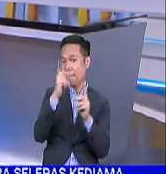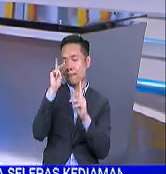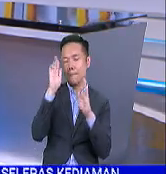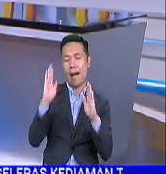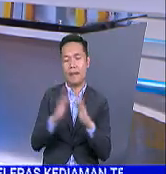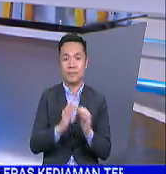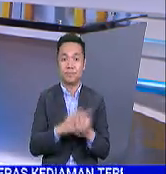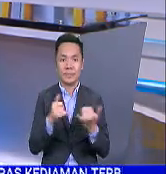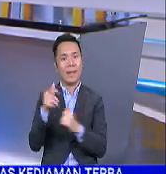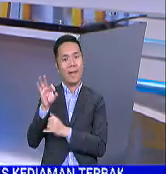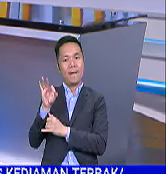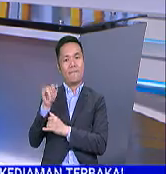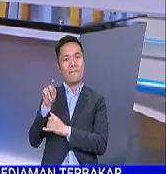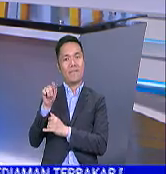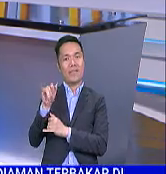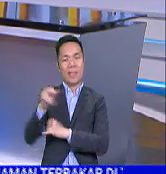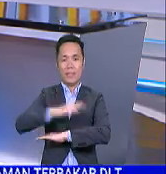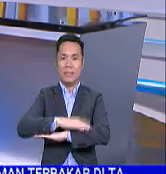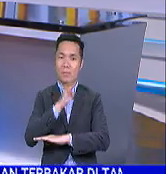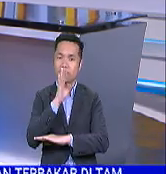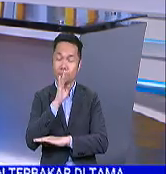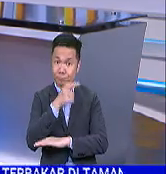Terus saja bersama Fatin Nasuah Rashid. Silakan.